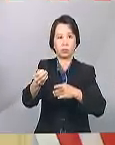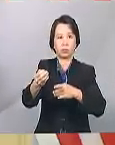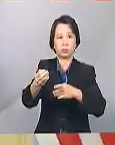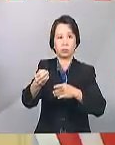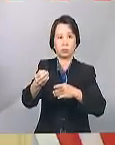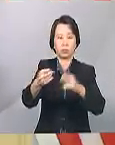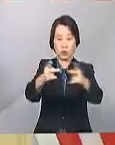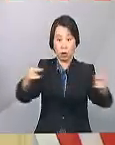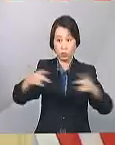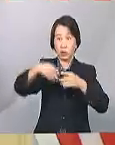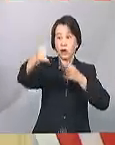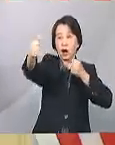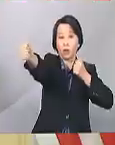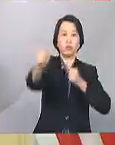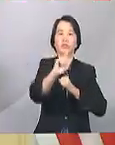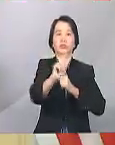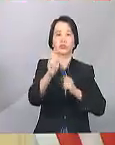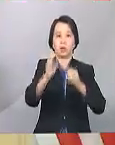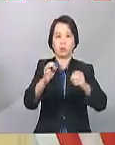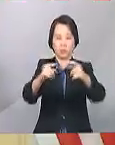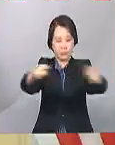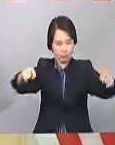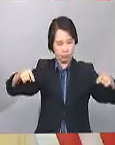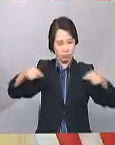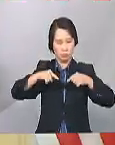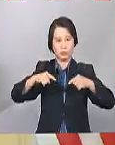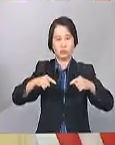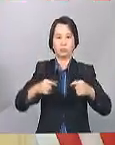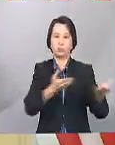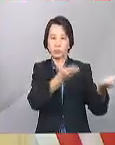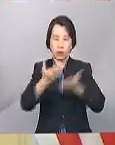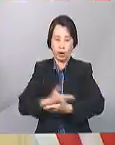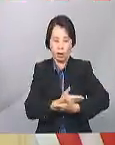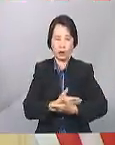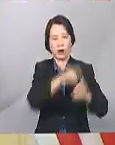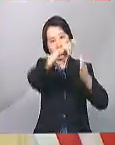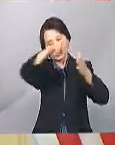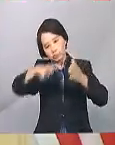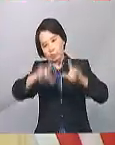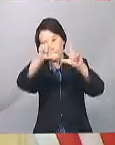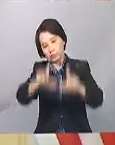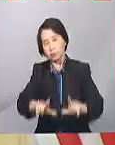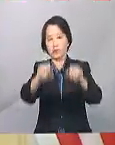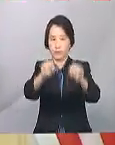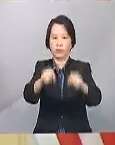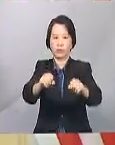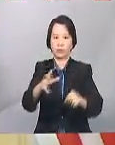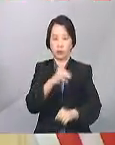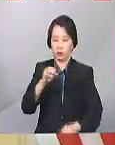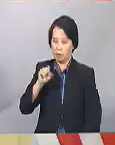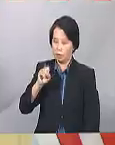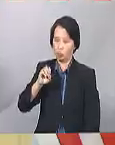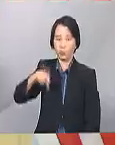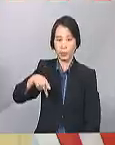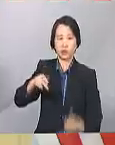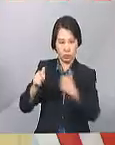luar daripada kawasan mereka. Mungkin di dalam gated area tersebut bolehlah bawa anak turun dan sebagainya. Dan SOP dikeluarkan,